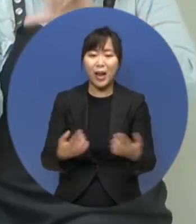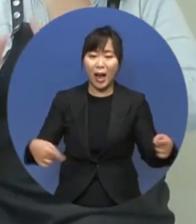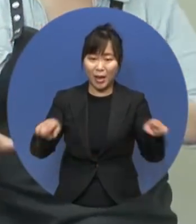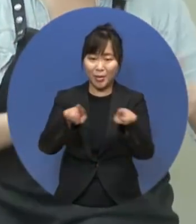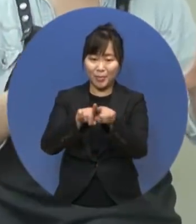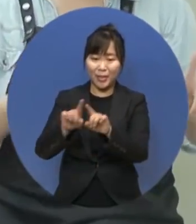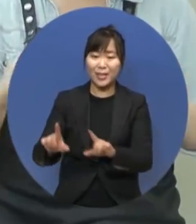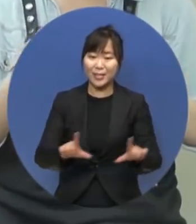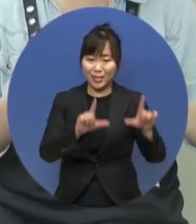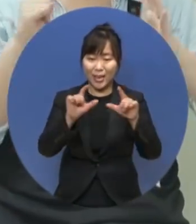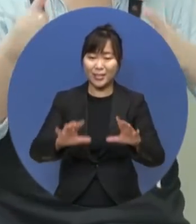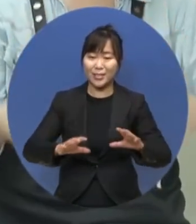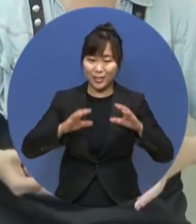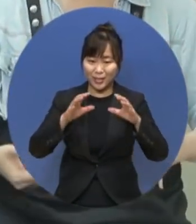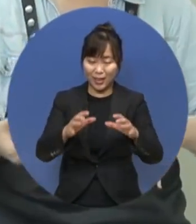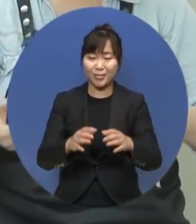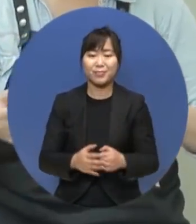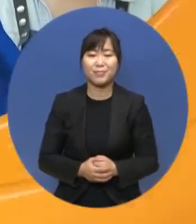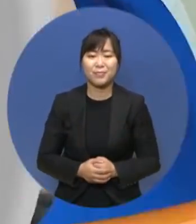함께 더불어 사는 세상.